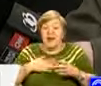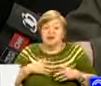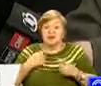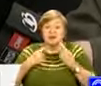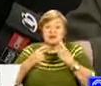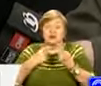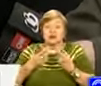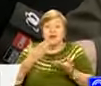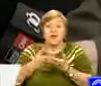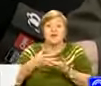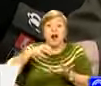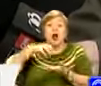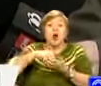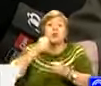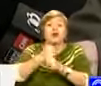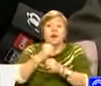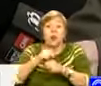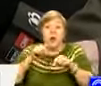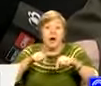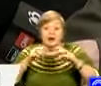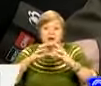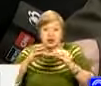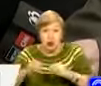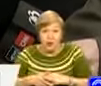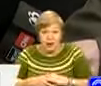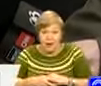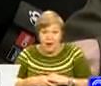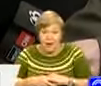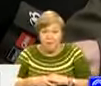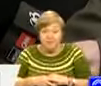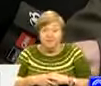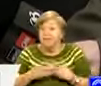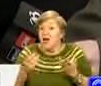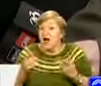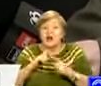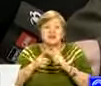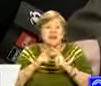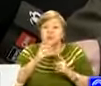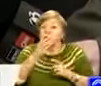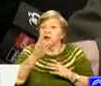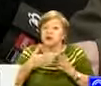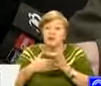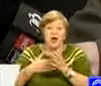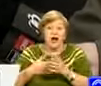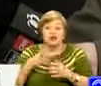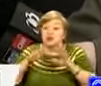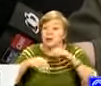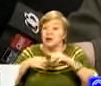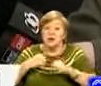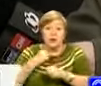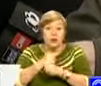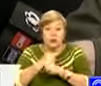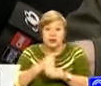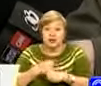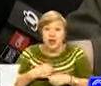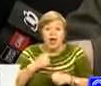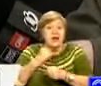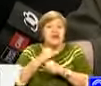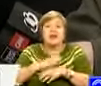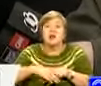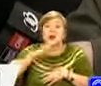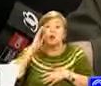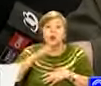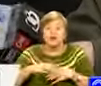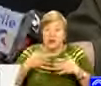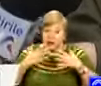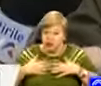locuri de muncă în România. Cum creăm locuri de muncă? Și astea sunt politici care vin de la Ministerul Muncii. Este foarte multă treabă acolo și aș vrea să văd